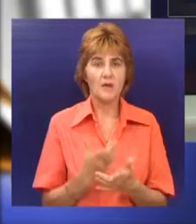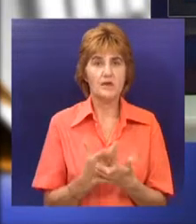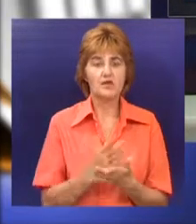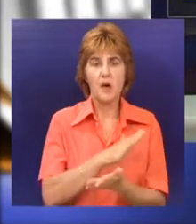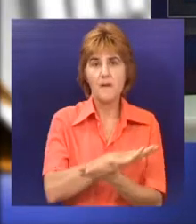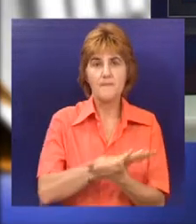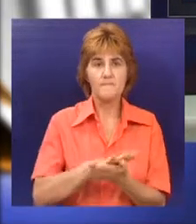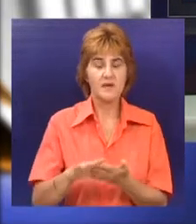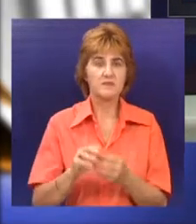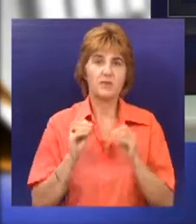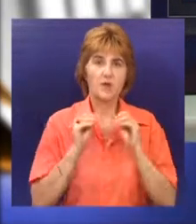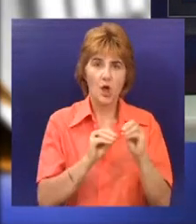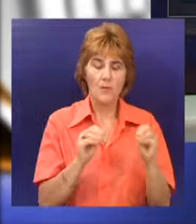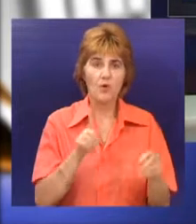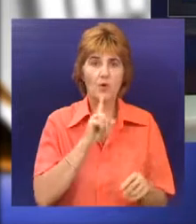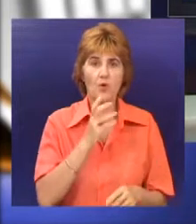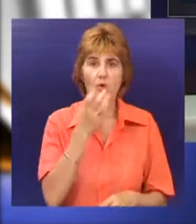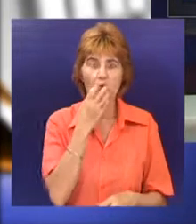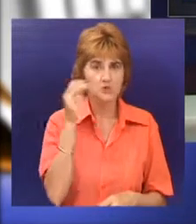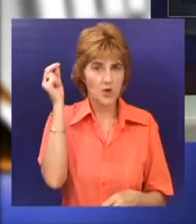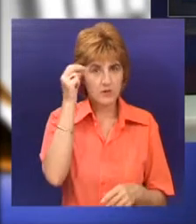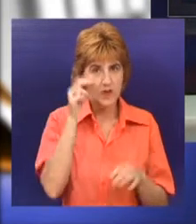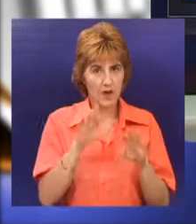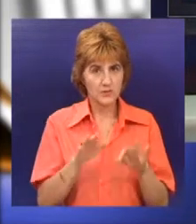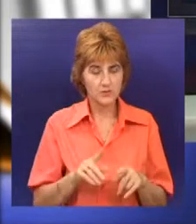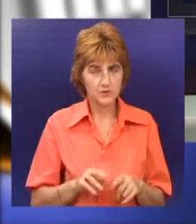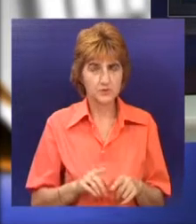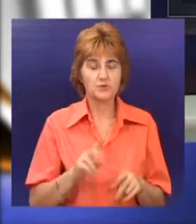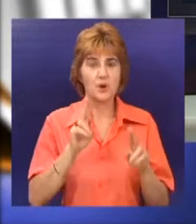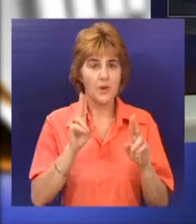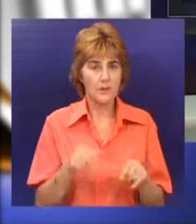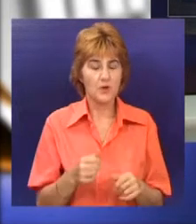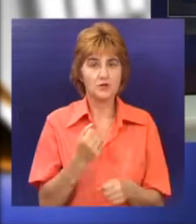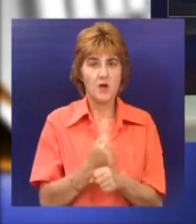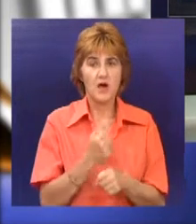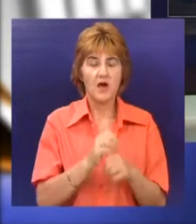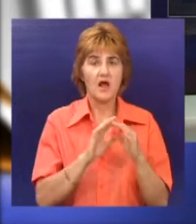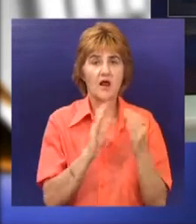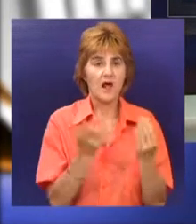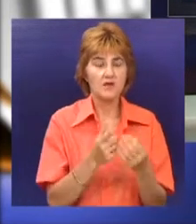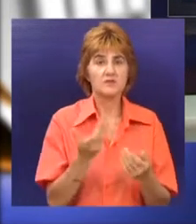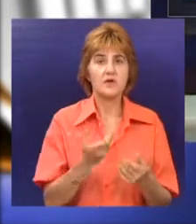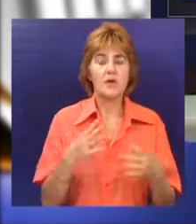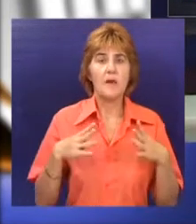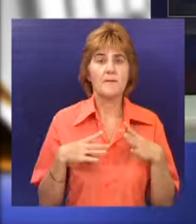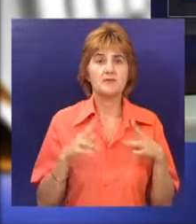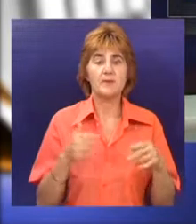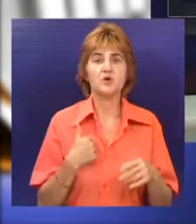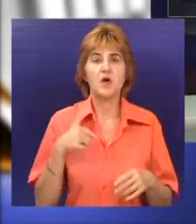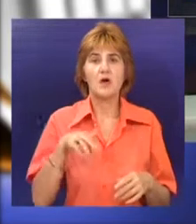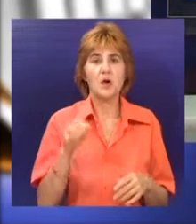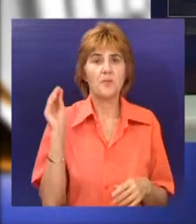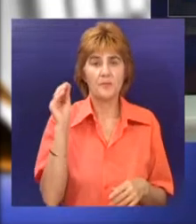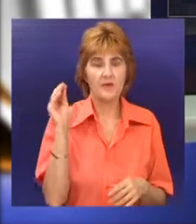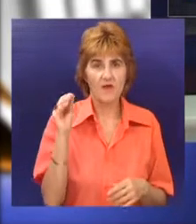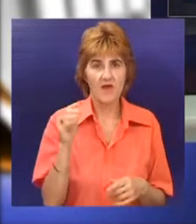besplatnu informatičku obuku. Početkom avgusta počeće realizacija projekta računarskih radionica za koje se penzioneri mogu prijaviti, a koje